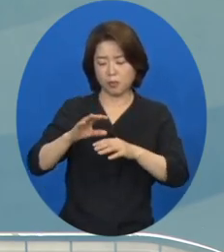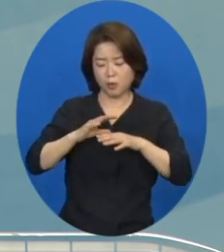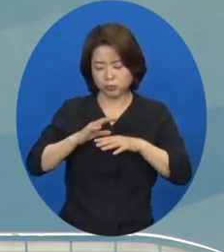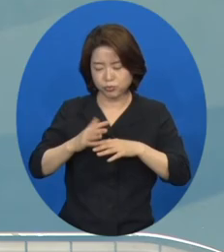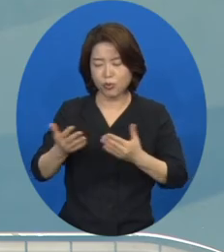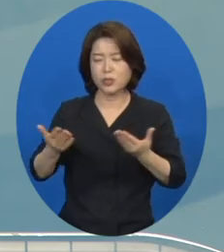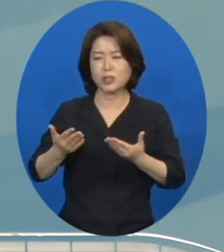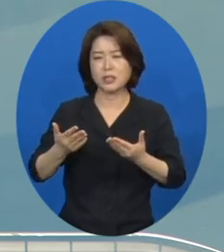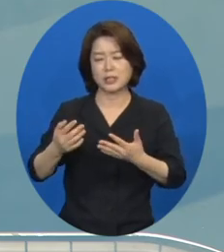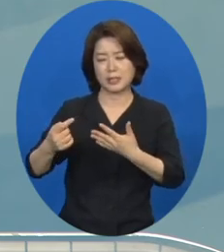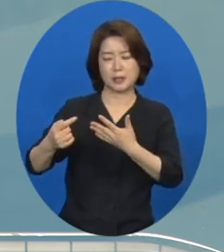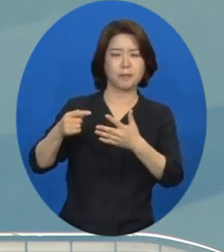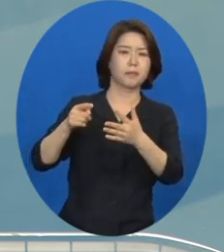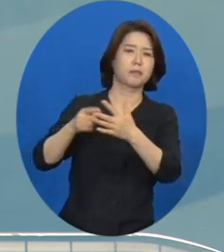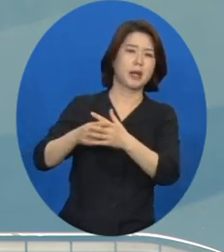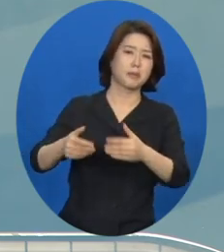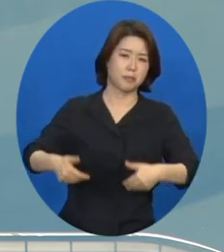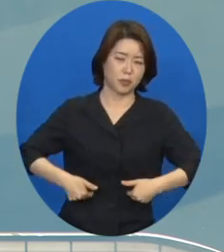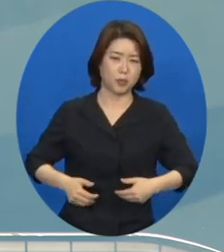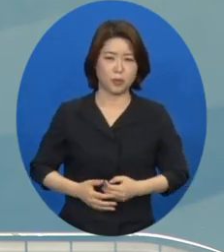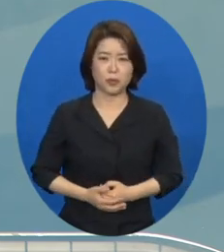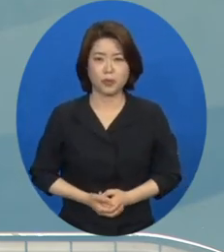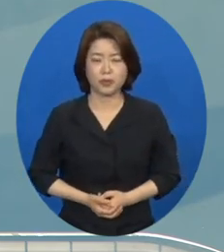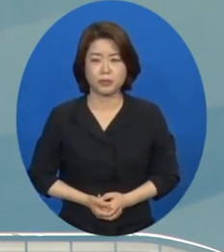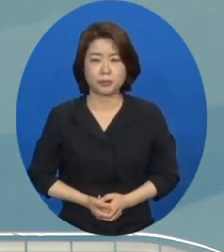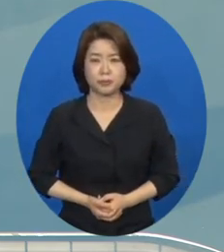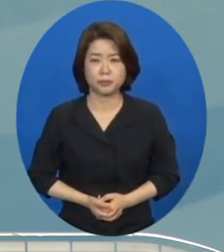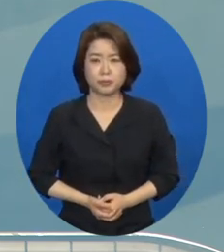일인가를 알아야 하는 겁니다.